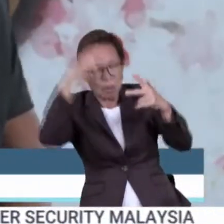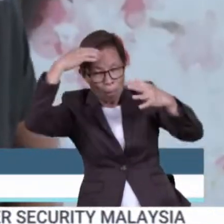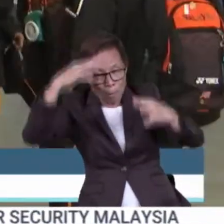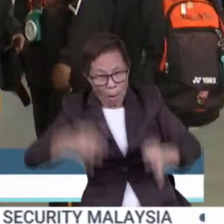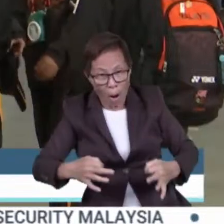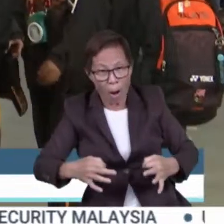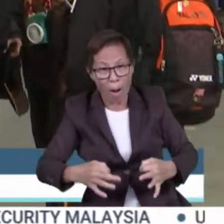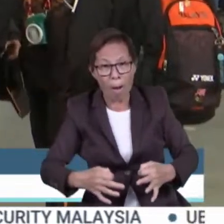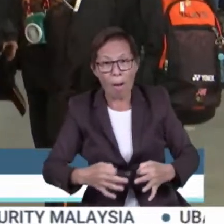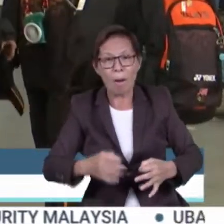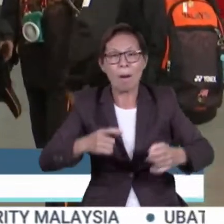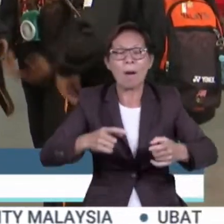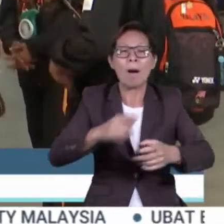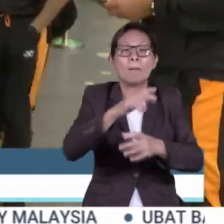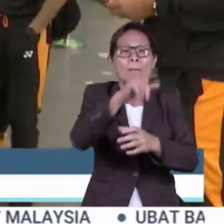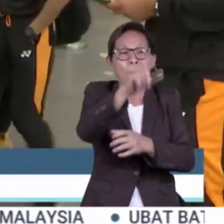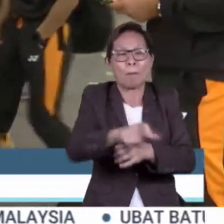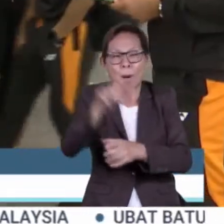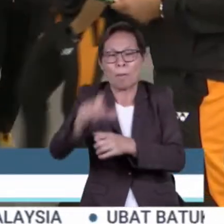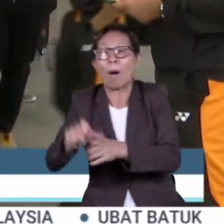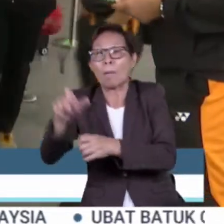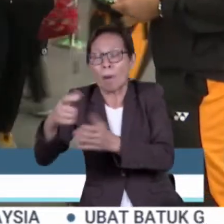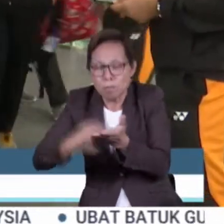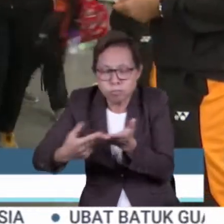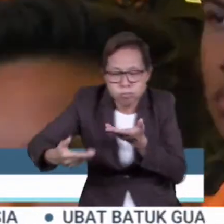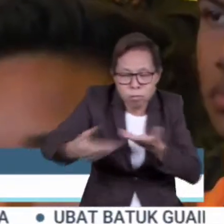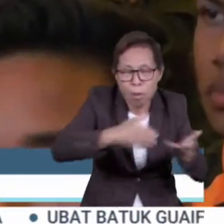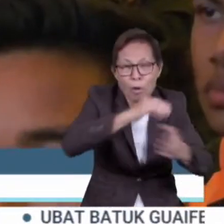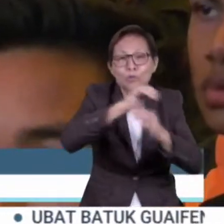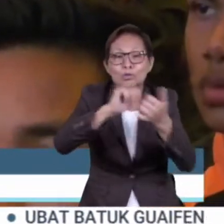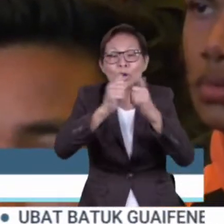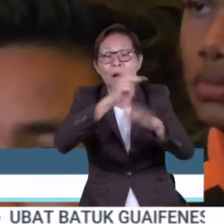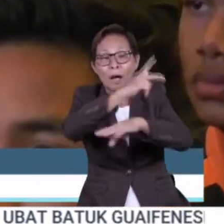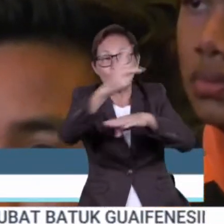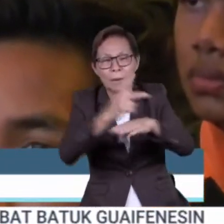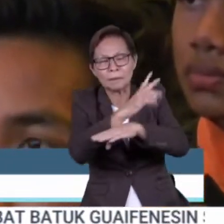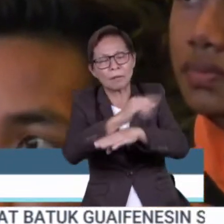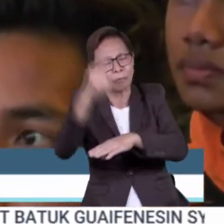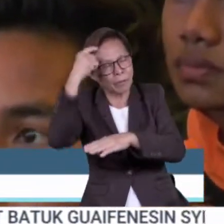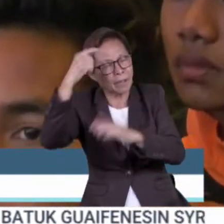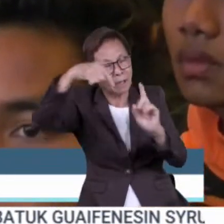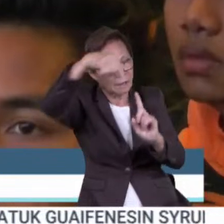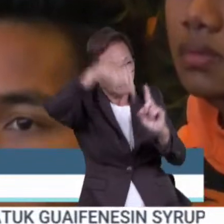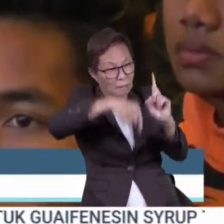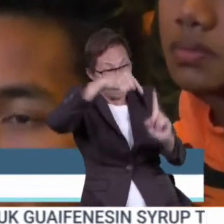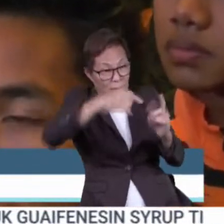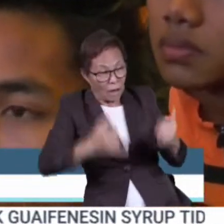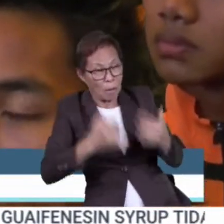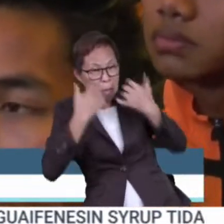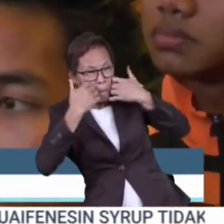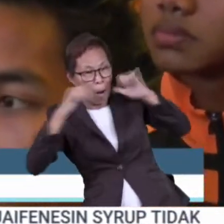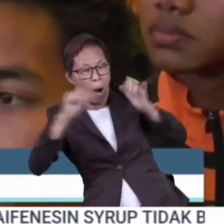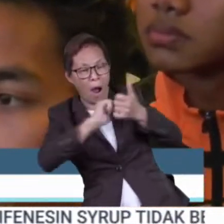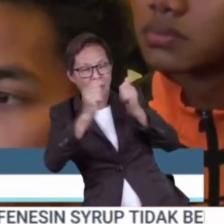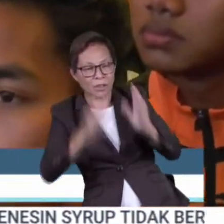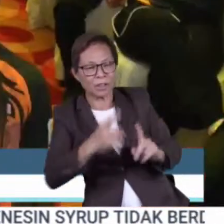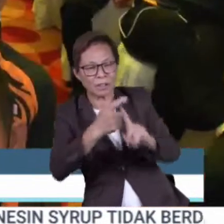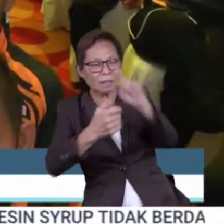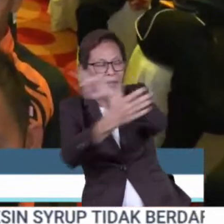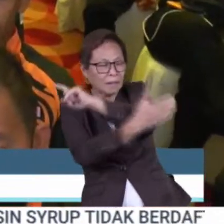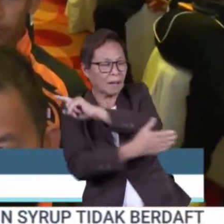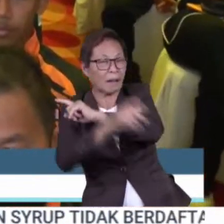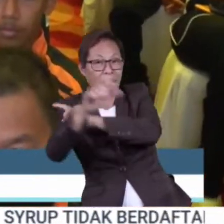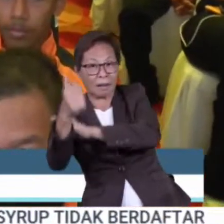selepas seselibat urus bersama semua persatuan sukan kebangsaan serta mengambil kira data terkini kemampuan atlet-atlet dari negara